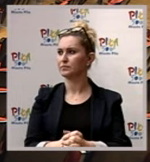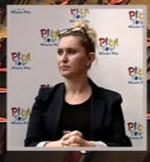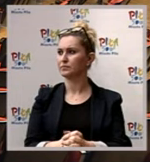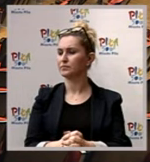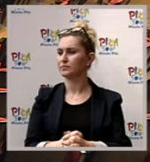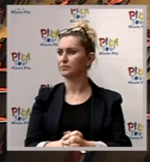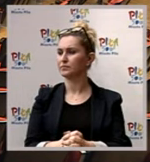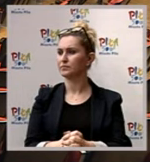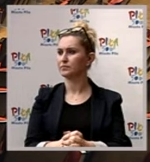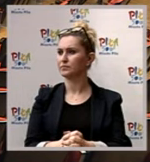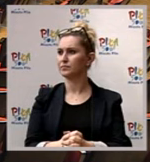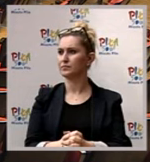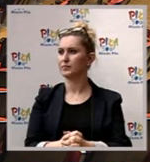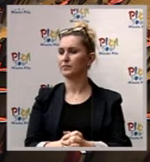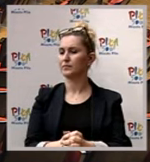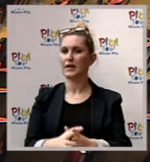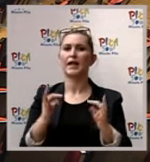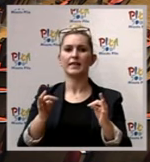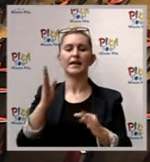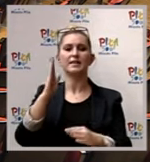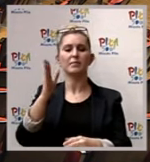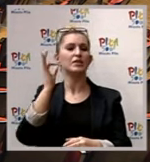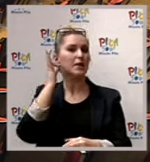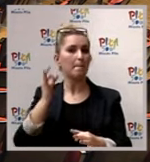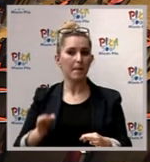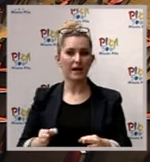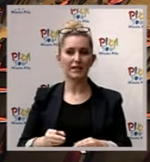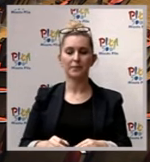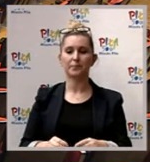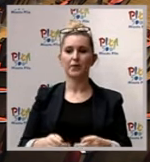Pani honorowa obywatelka naszego miasta.